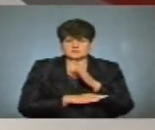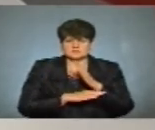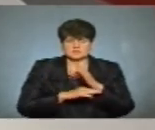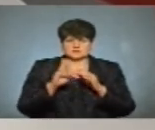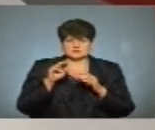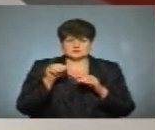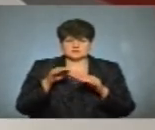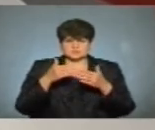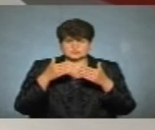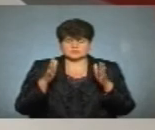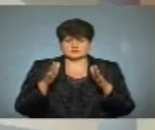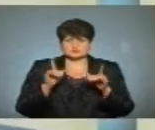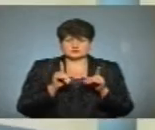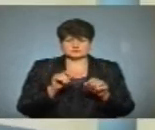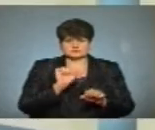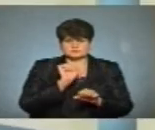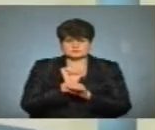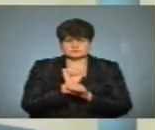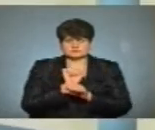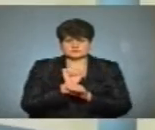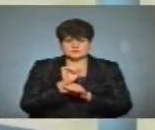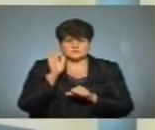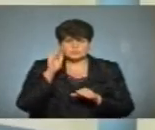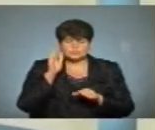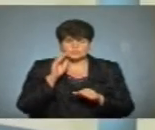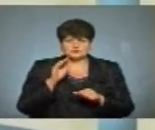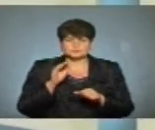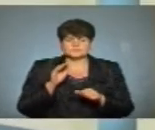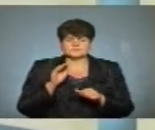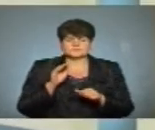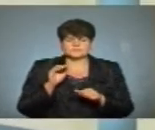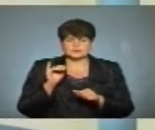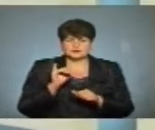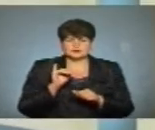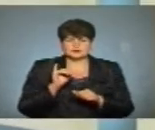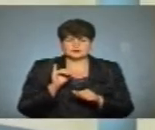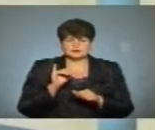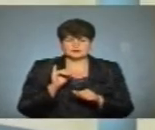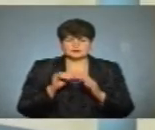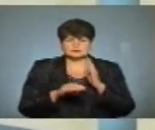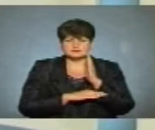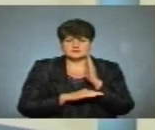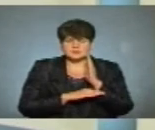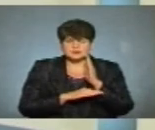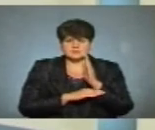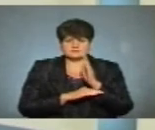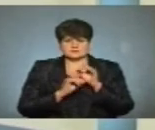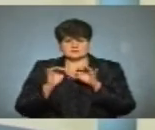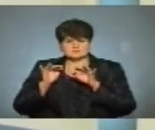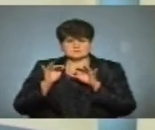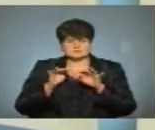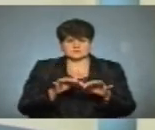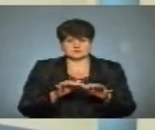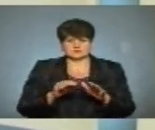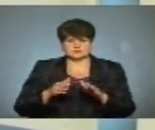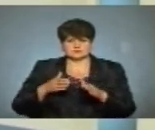щитами, щоб стримати трохи і не стільки воду, скільки деповалені дерева, які можуть через шибки